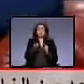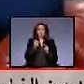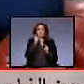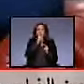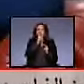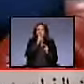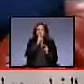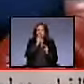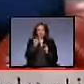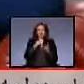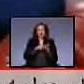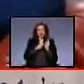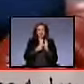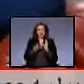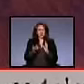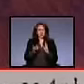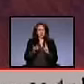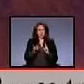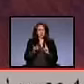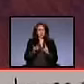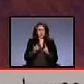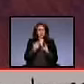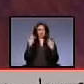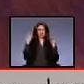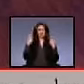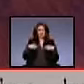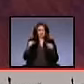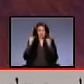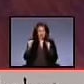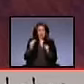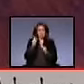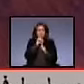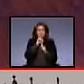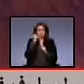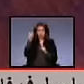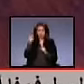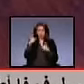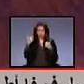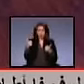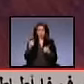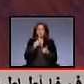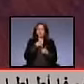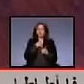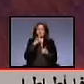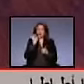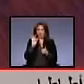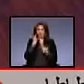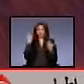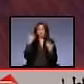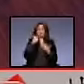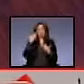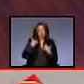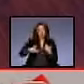وانا عارف ان دورها كبير جدا. مبدئيا ربنا يديها الصحه ويخليها لي وما يحرمنيش منها العمر